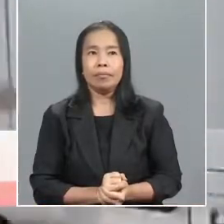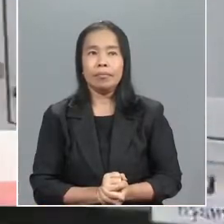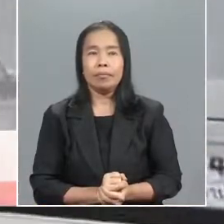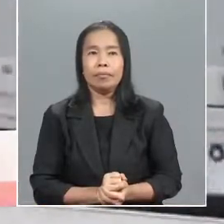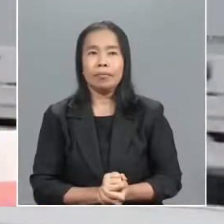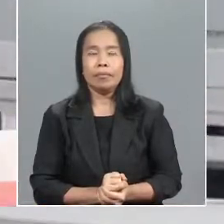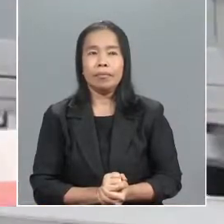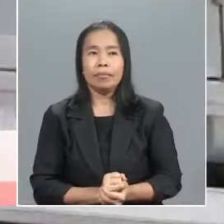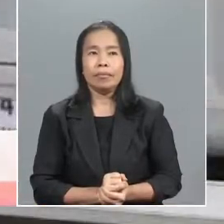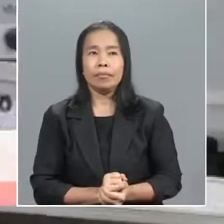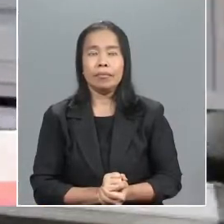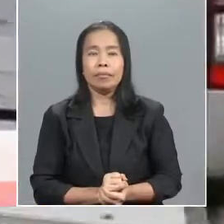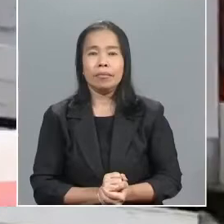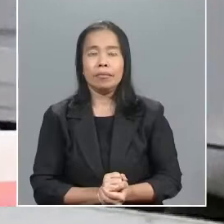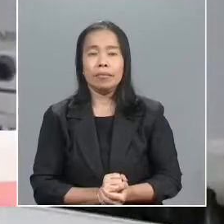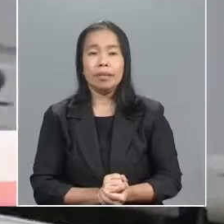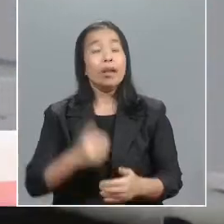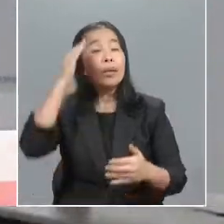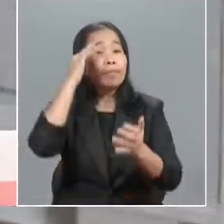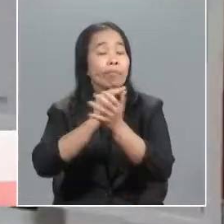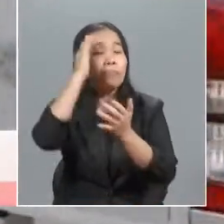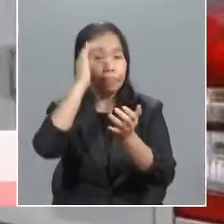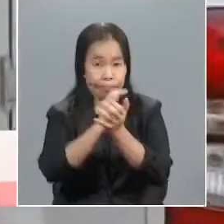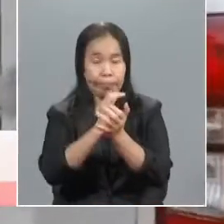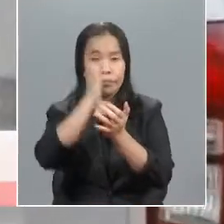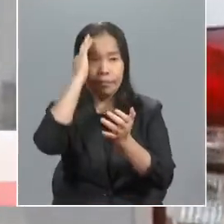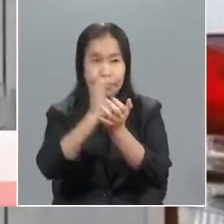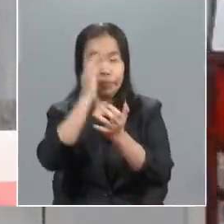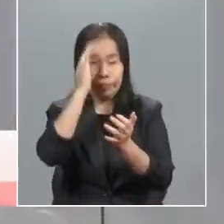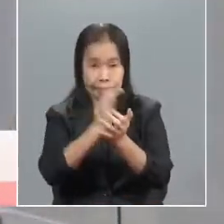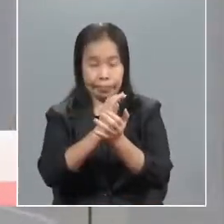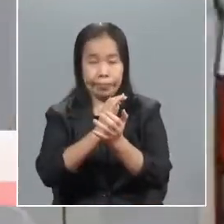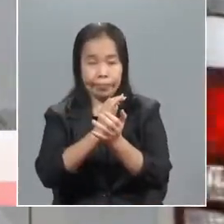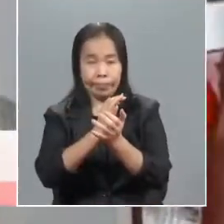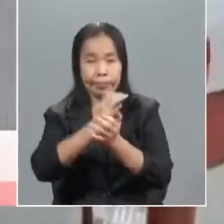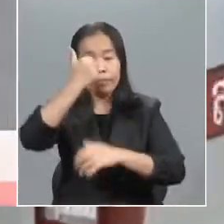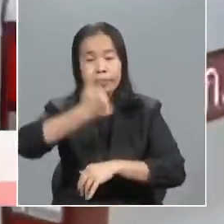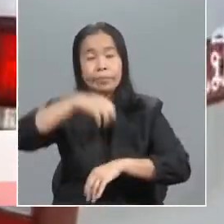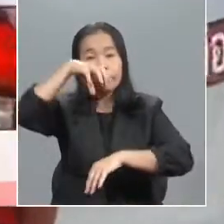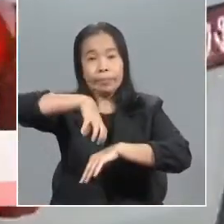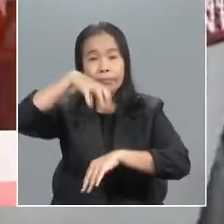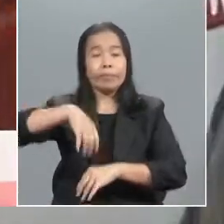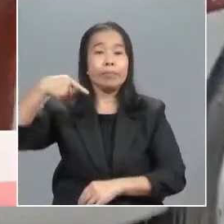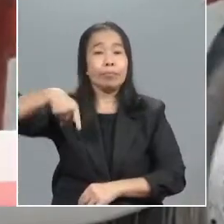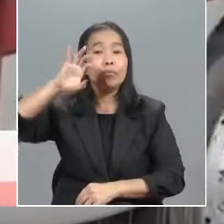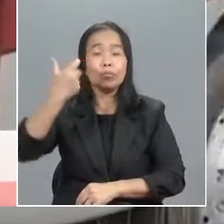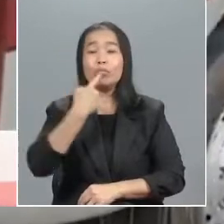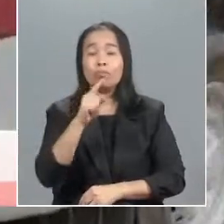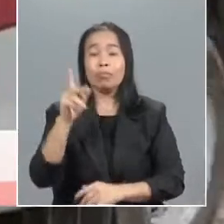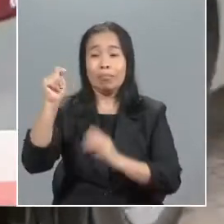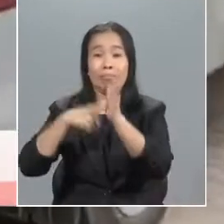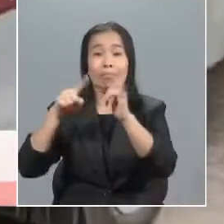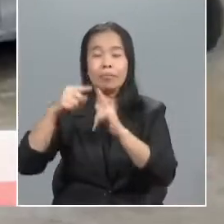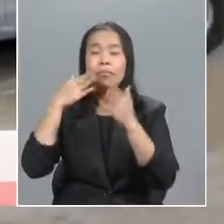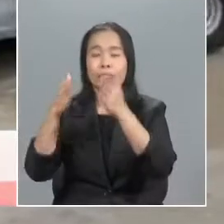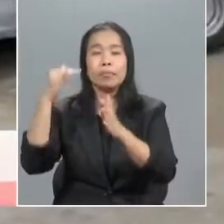ขณะที่พันตำรวจเอกภาคภูมิปราบศรีภูมิผู้กำกับการของสภ.เมืองพิษณุโลกก็บอกว่าในตั้มถูกแจ้งข้